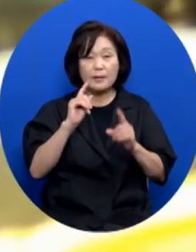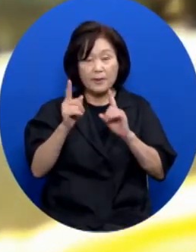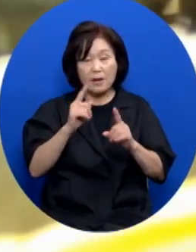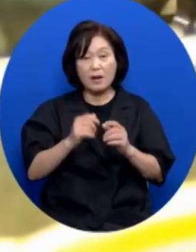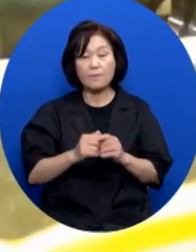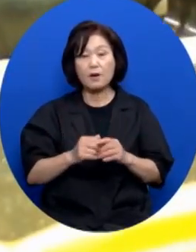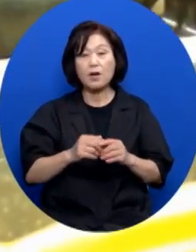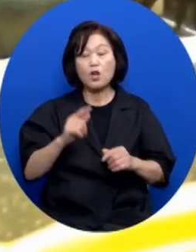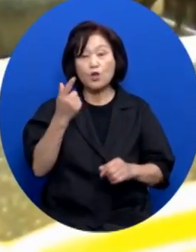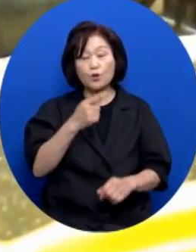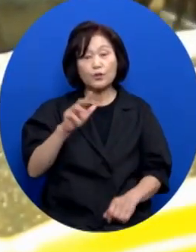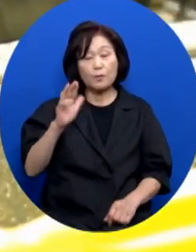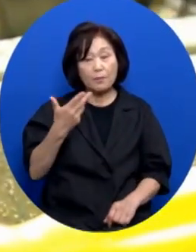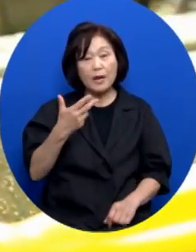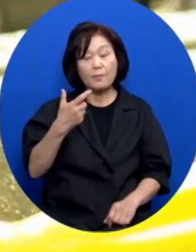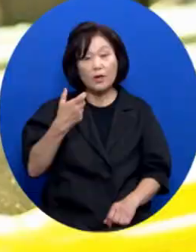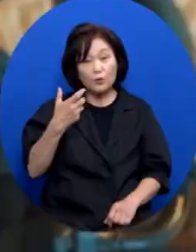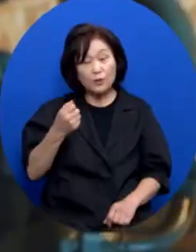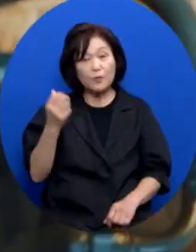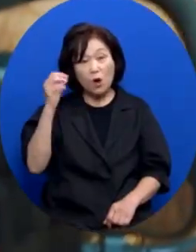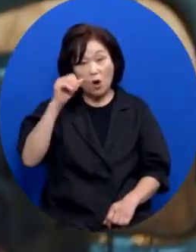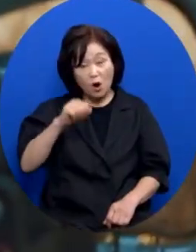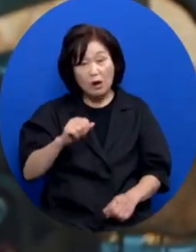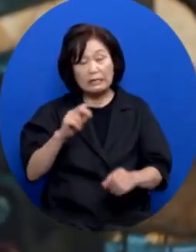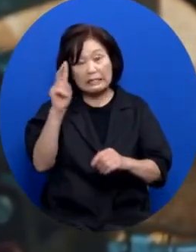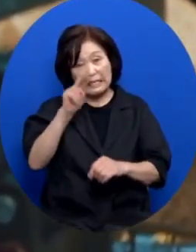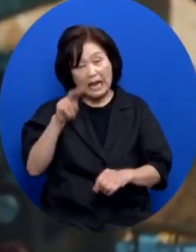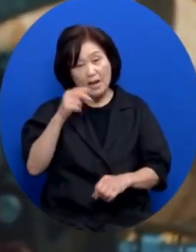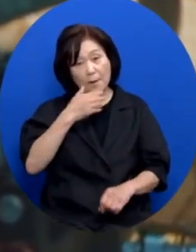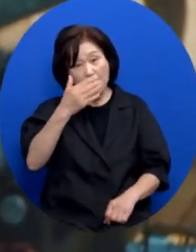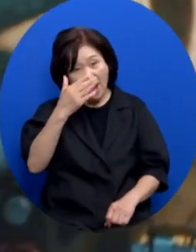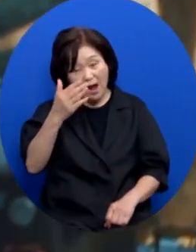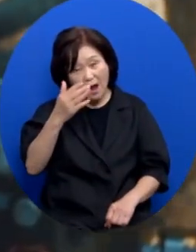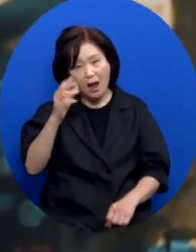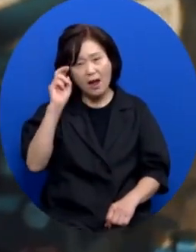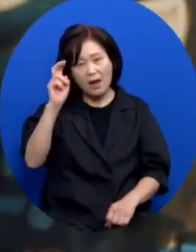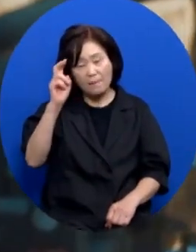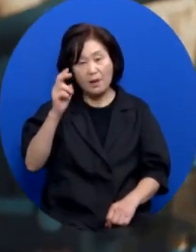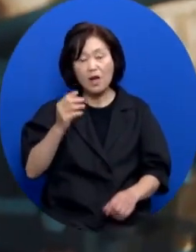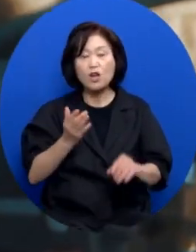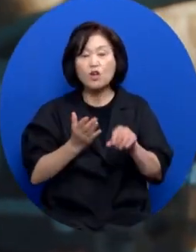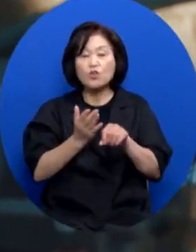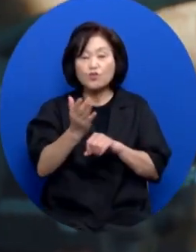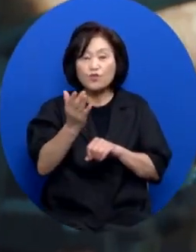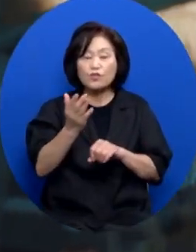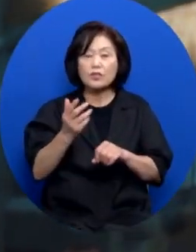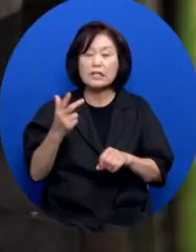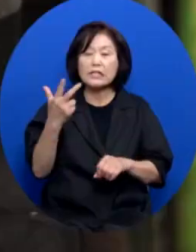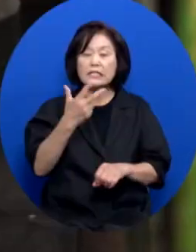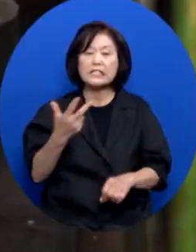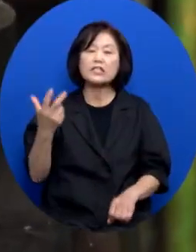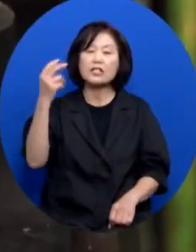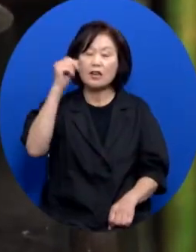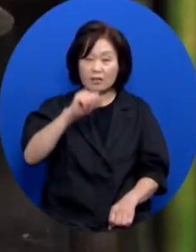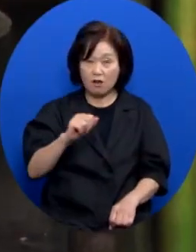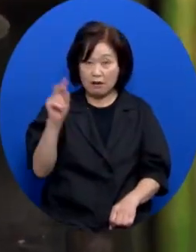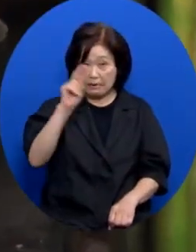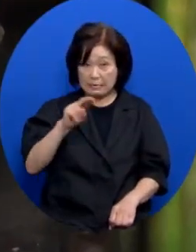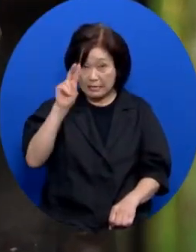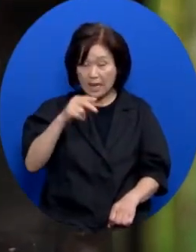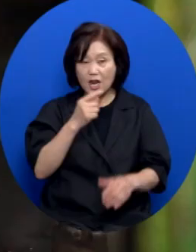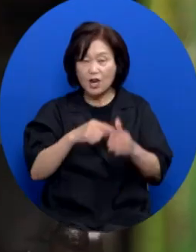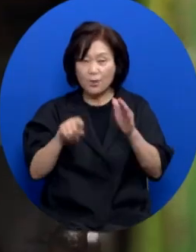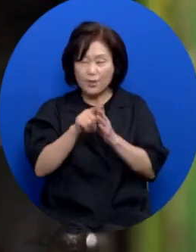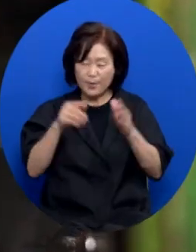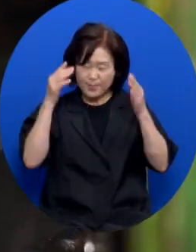6,891억 달러 달성이 가능할 것으로 전망된다며 수출 7천억 달러 달성을 위해 모든 역량을 집중한다고 밝혔습니다.